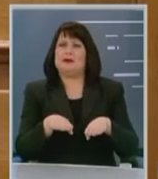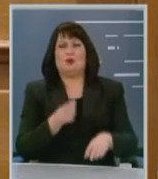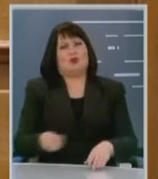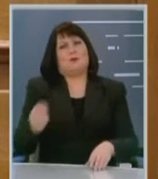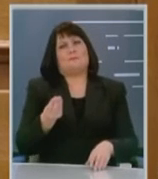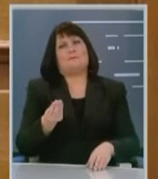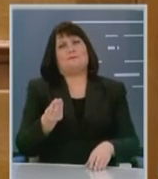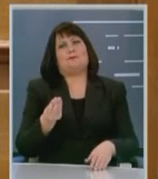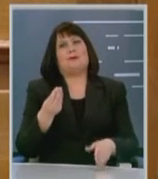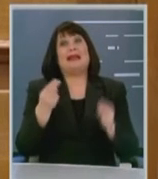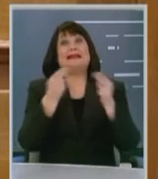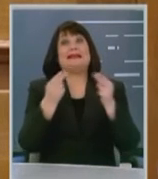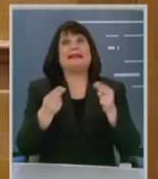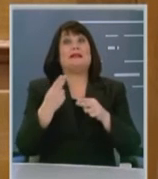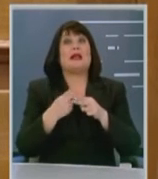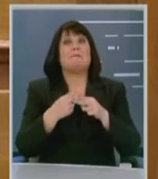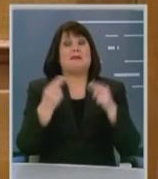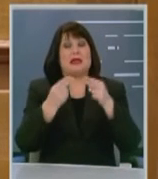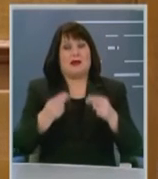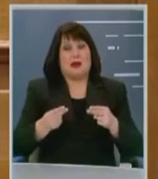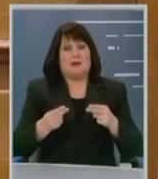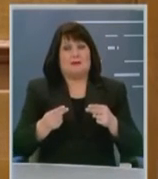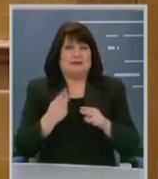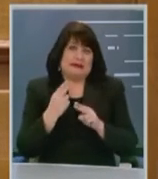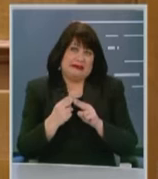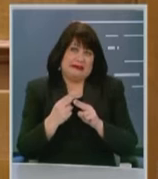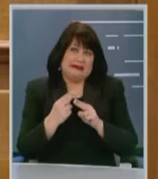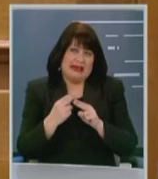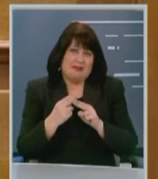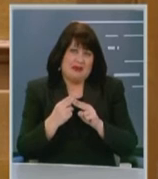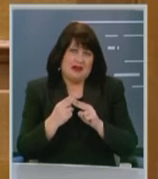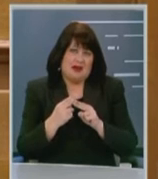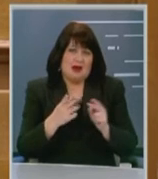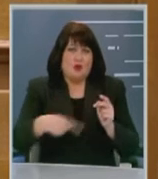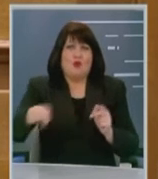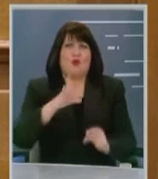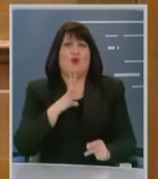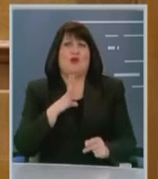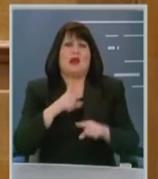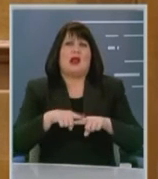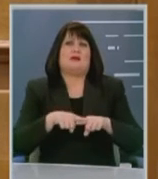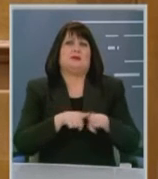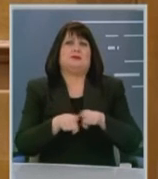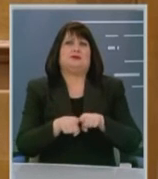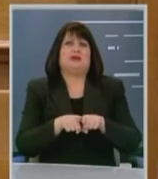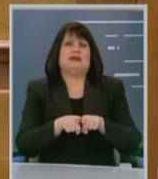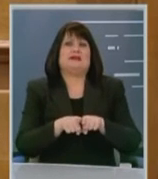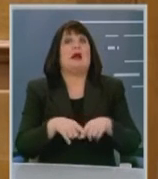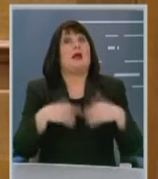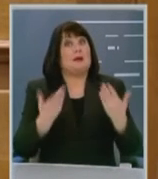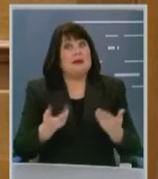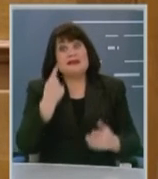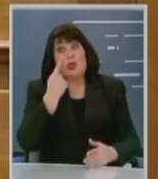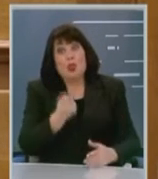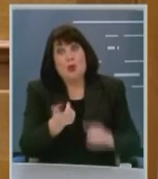υπερκαλύπτεται από τα τεκμήρια. Μα είναι γνωστό ότι τα τεκμήρια αφορούν όλους τους Έλληνες, αλλά παρόλα αυτά εμείς εξετάζουμε την περίπτωση